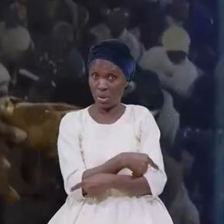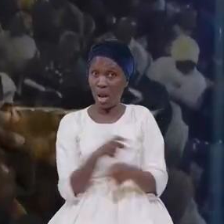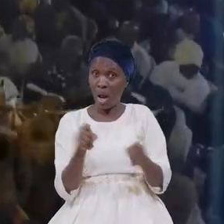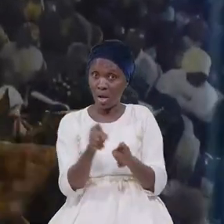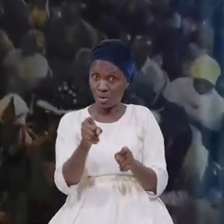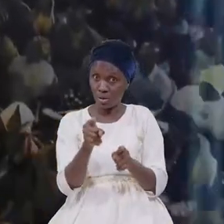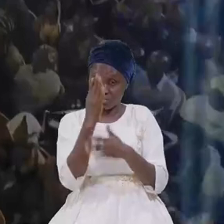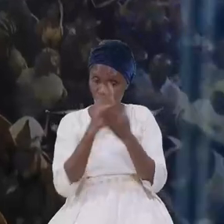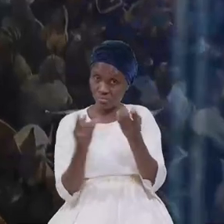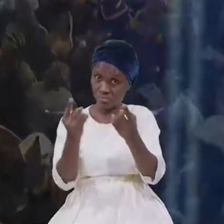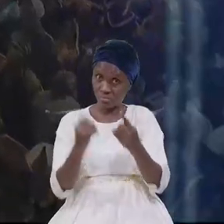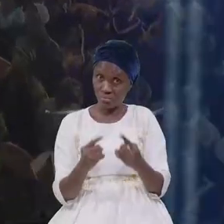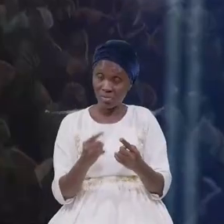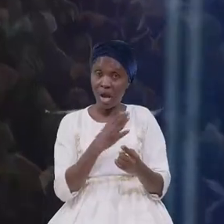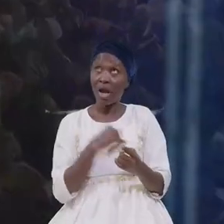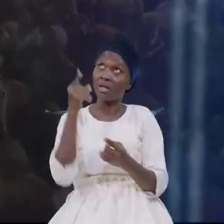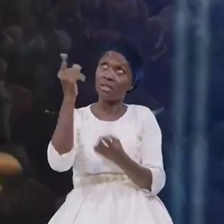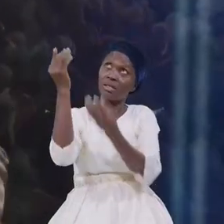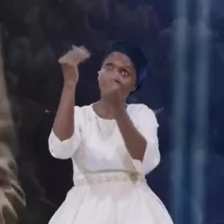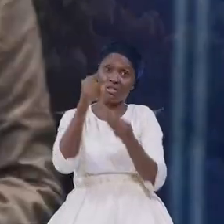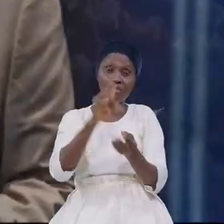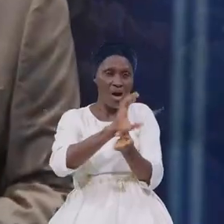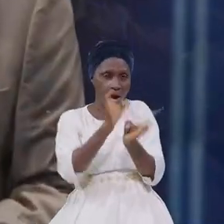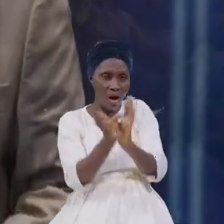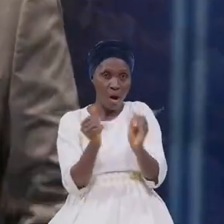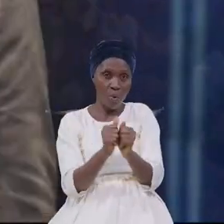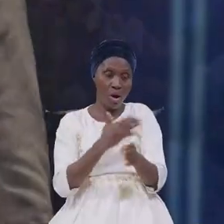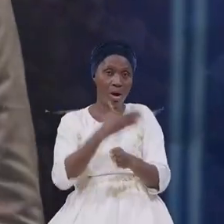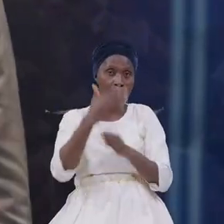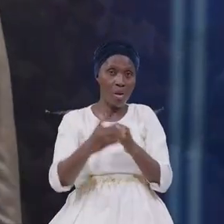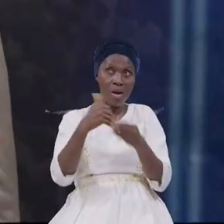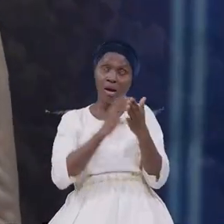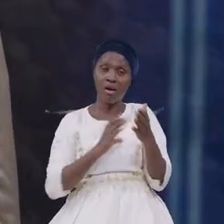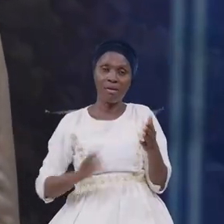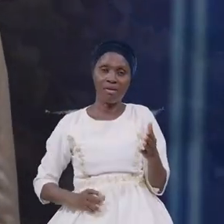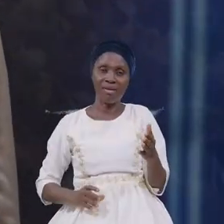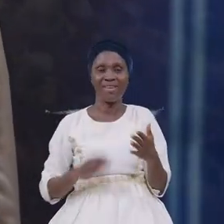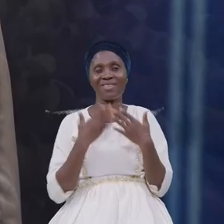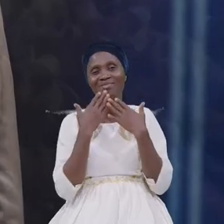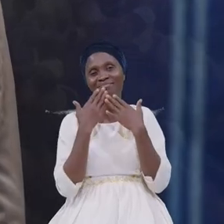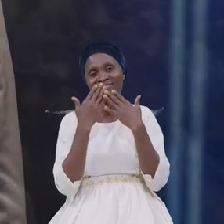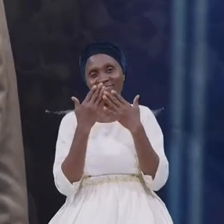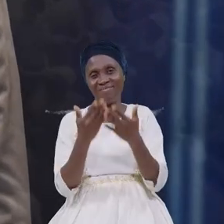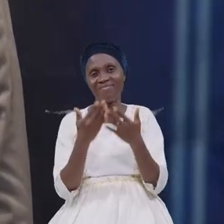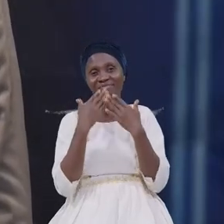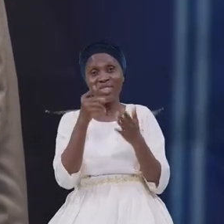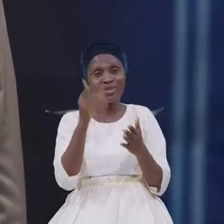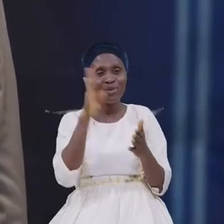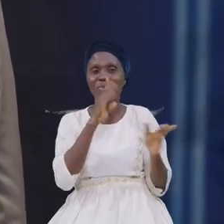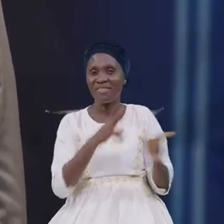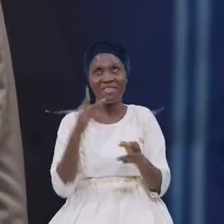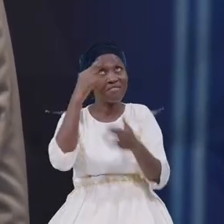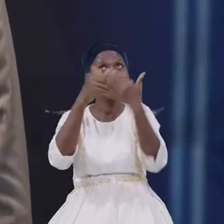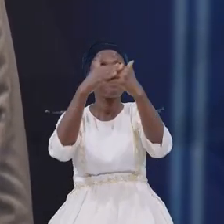vous, vous allez venir au Seigneur et il vous donne cette totalité en Christ, cette